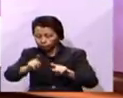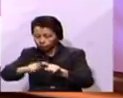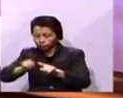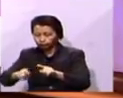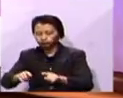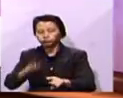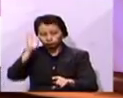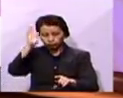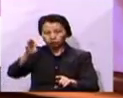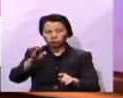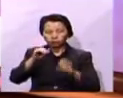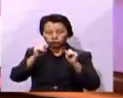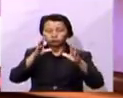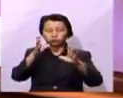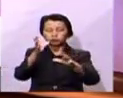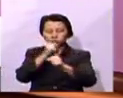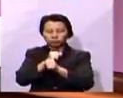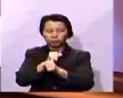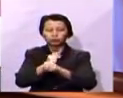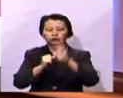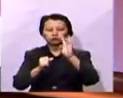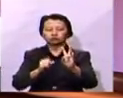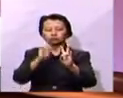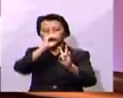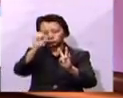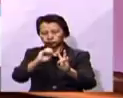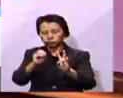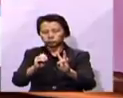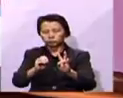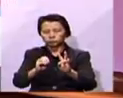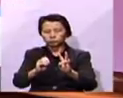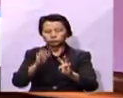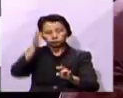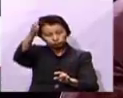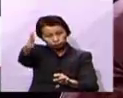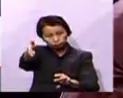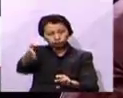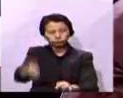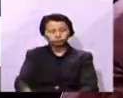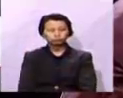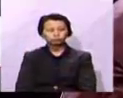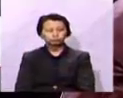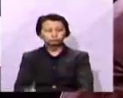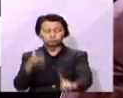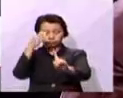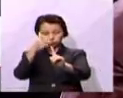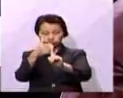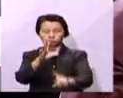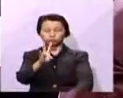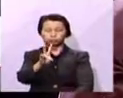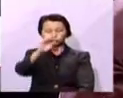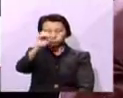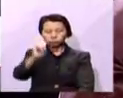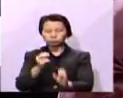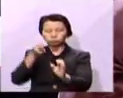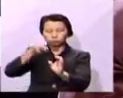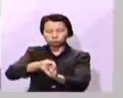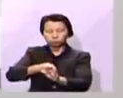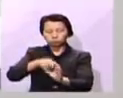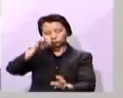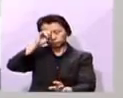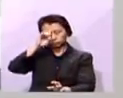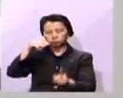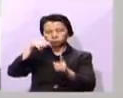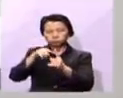we will be achieving the target in the near future. sasaran 7% penyertaan pelajar India